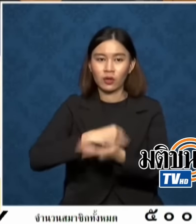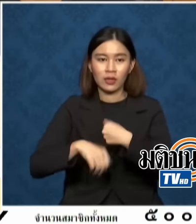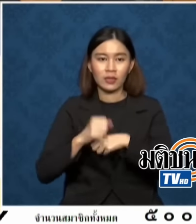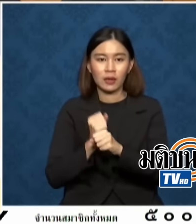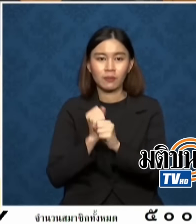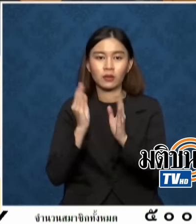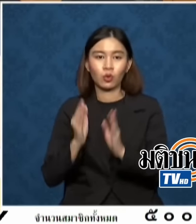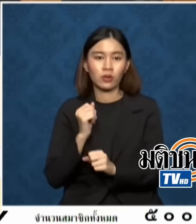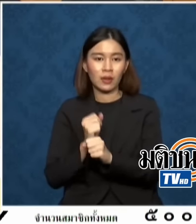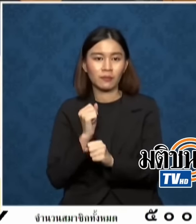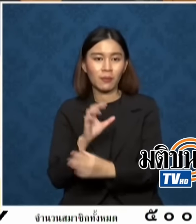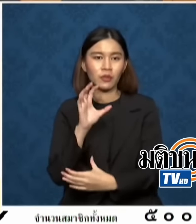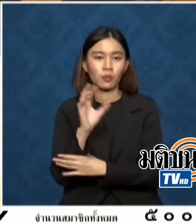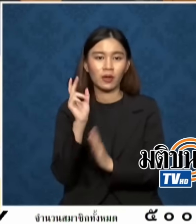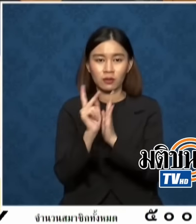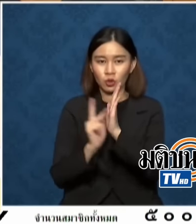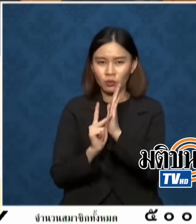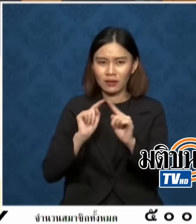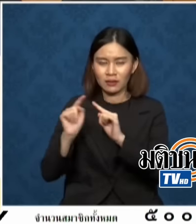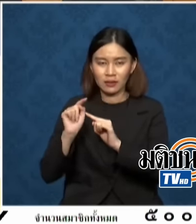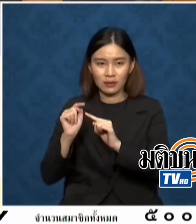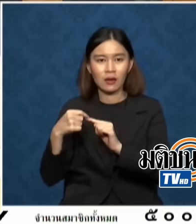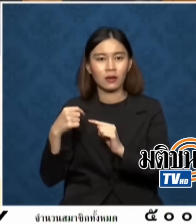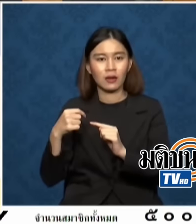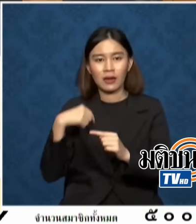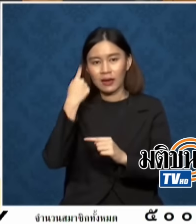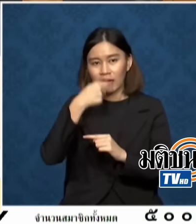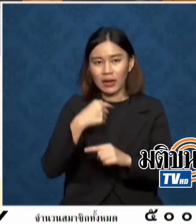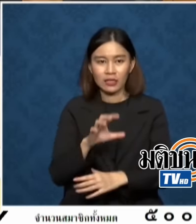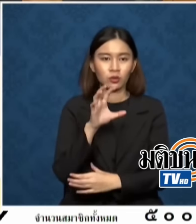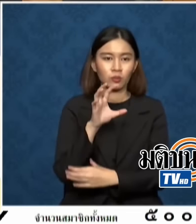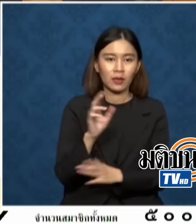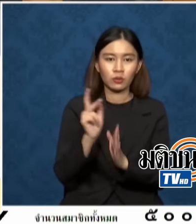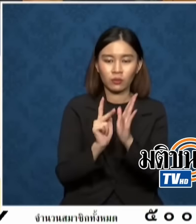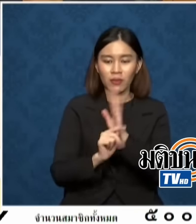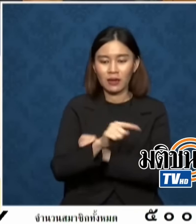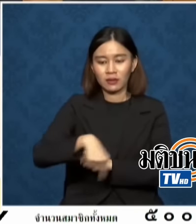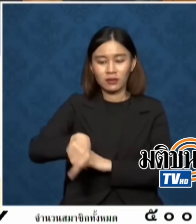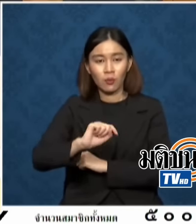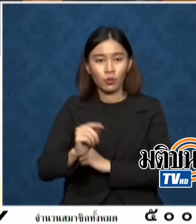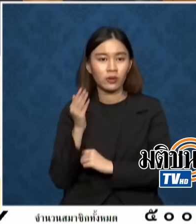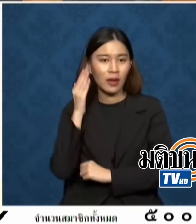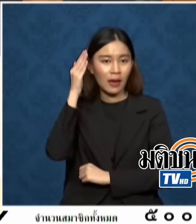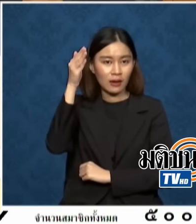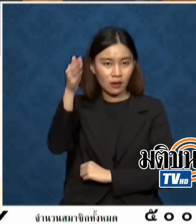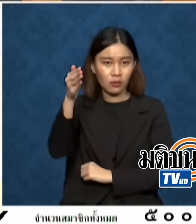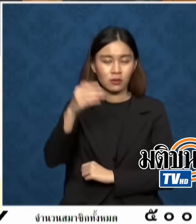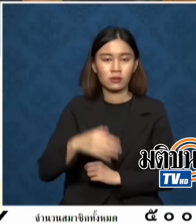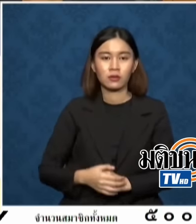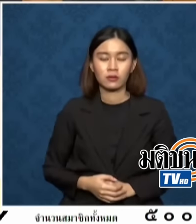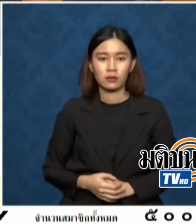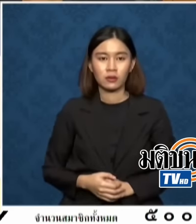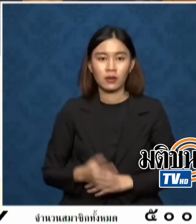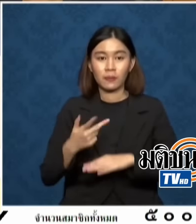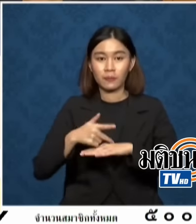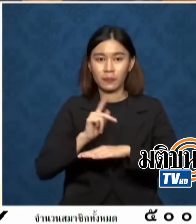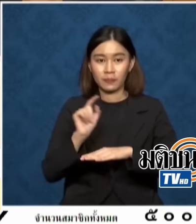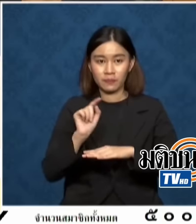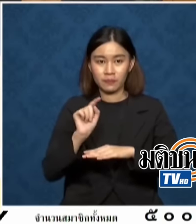ผู้ปฏิบัติหรือผู้ใช้บังคับกฎหมายหรือผู้อยู่ภายใต้บังคับของกฎหมายในอนาคตได้ท่านประธ